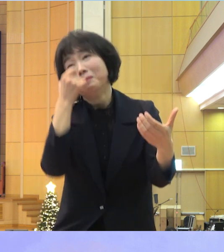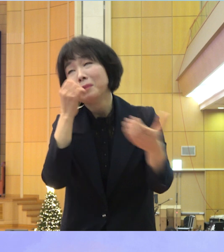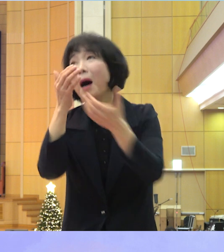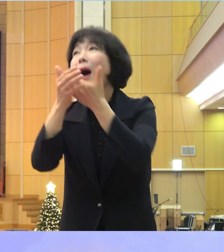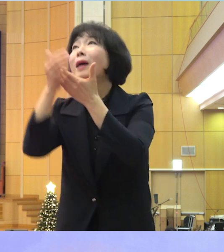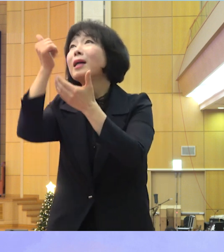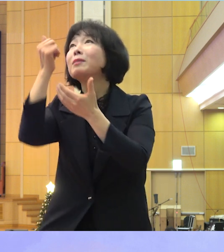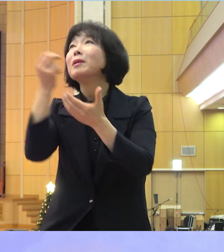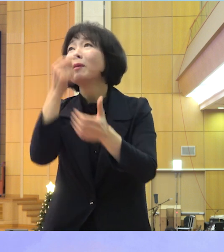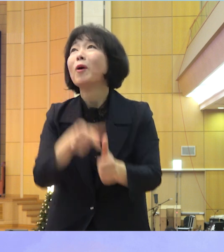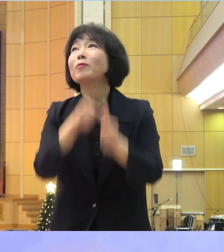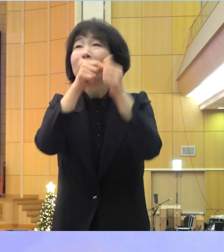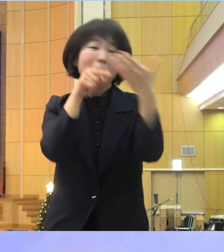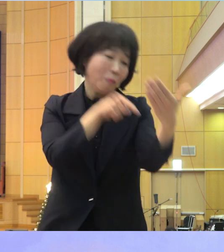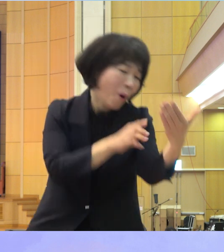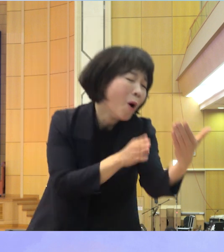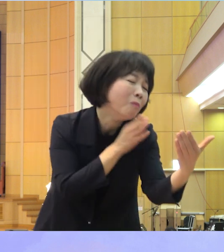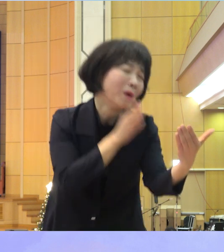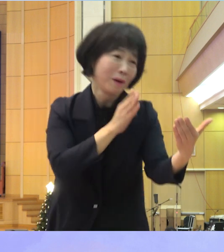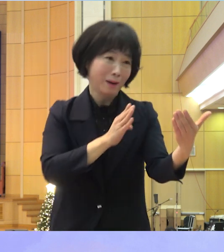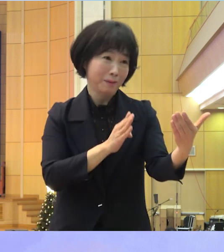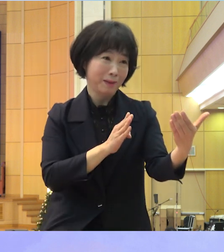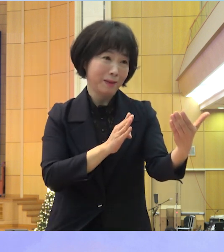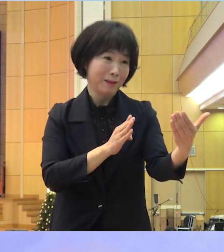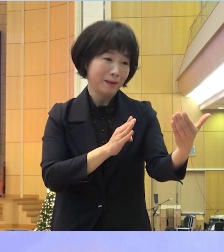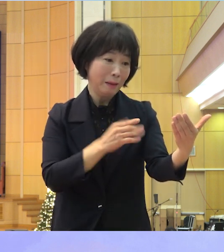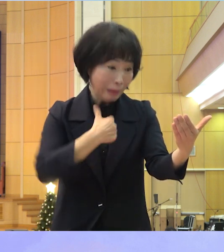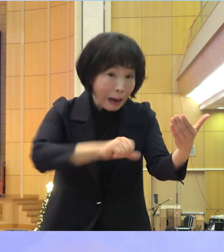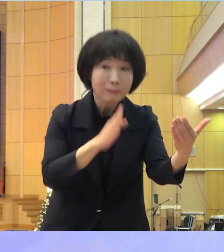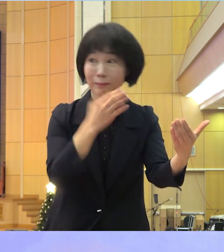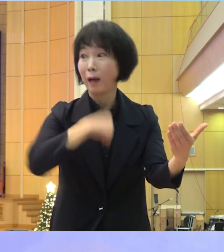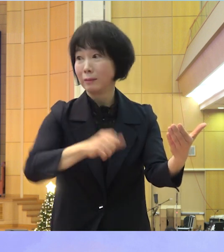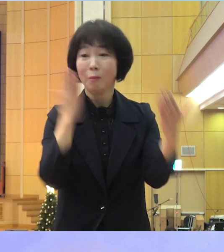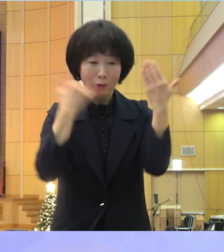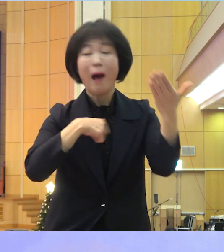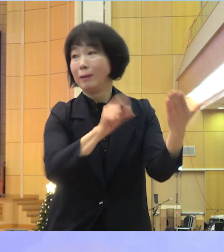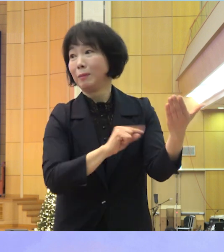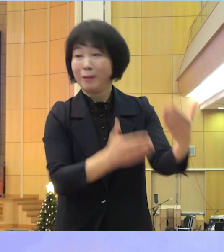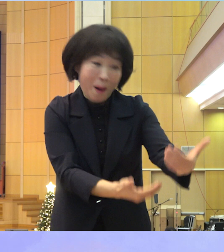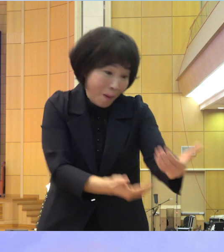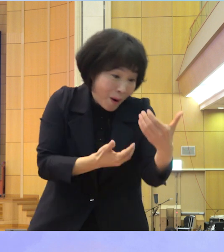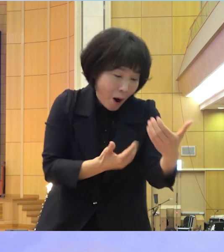하나님이 너를 살렸다. 하나님이 나를 너에게 젖 먹이도록 했다.